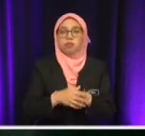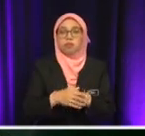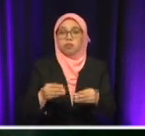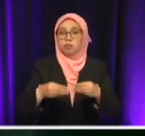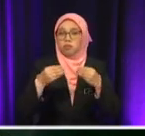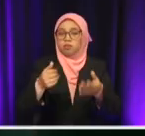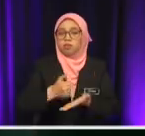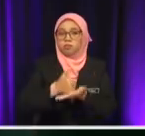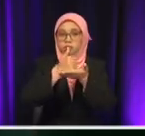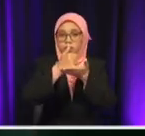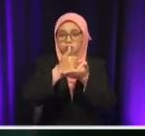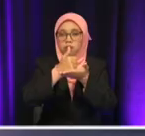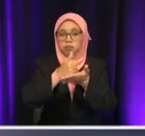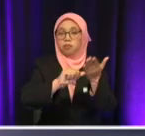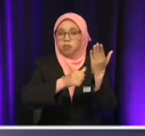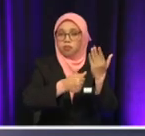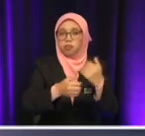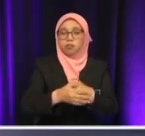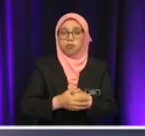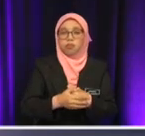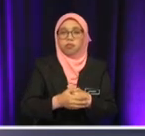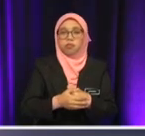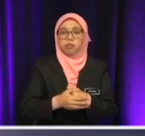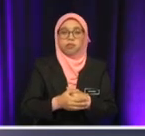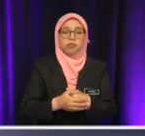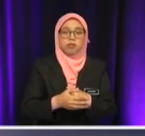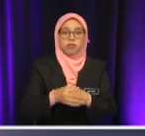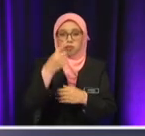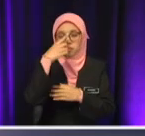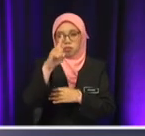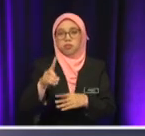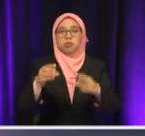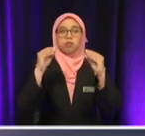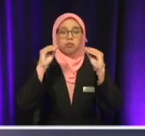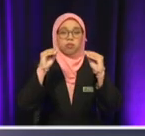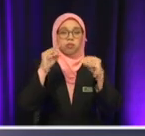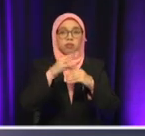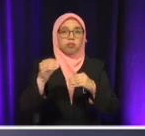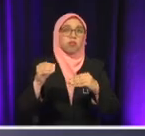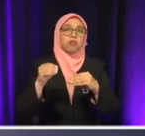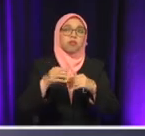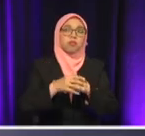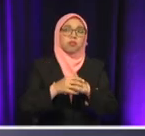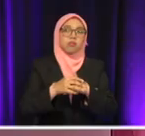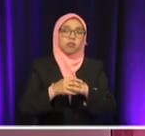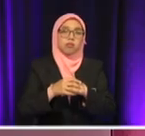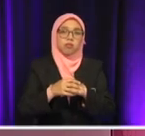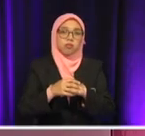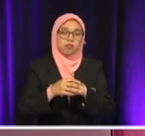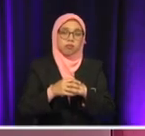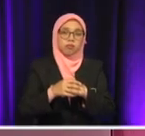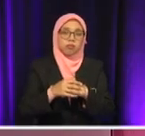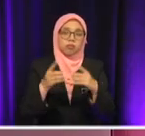secara amnya bagi pendidik dan pengasuh, apakah ciri-ciri atau sifat yang bagus untuk mereka ada cikgu? Okey